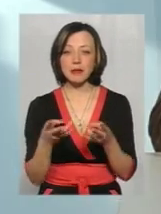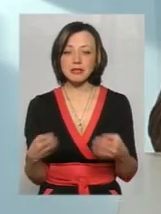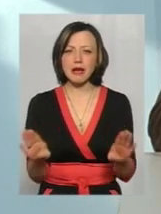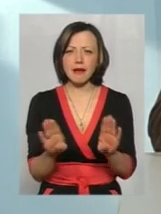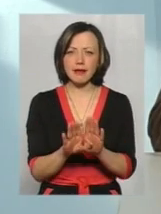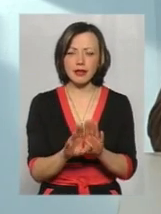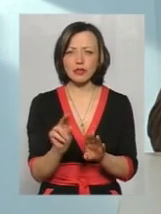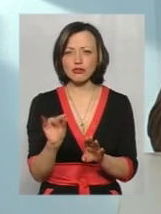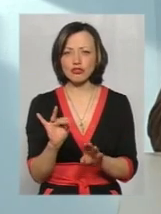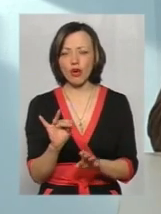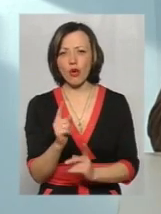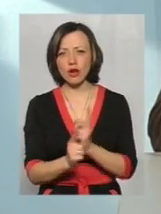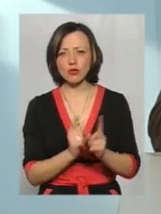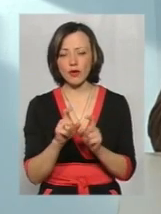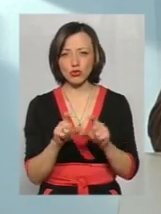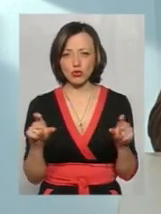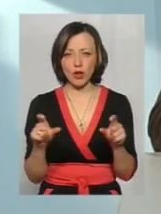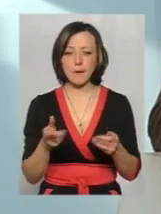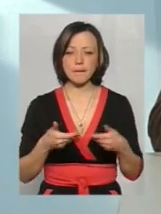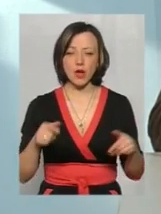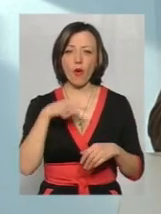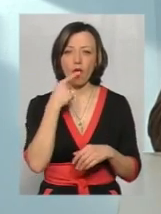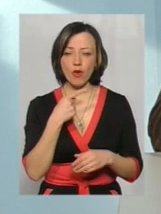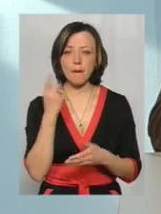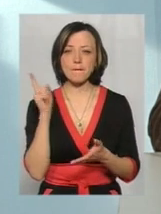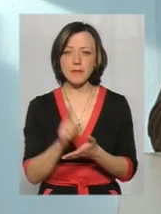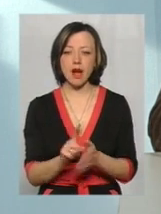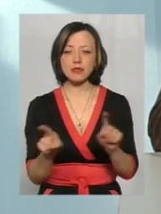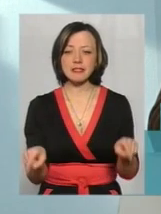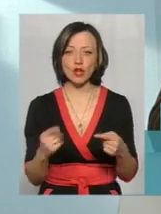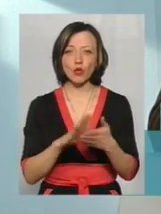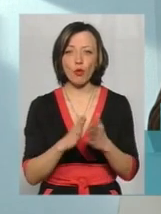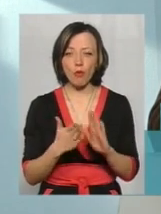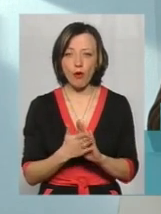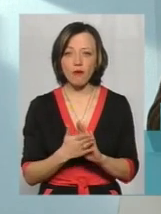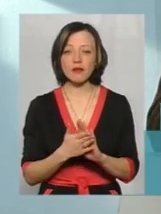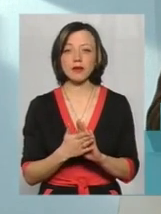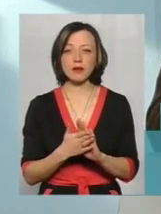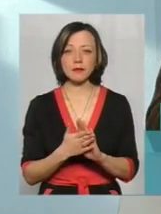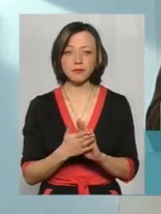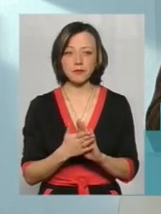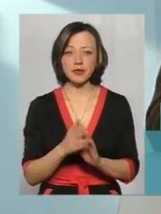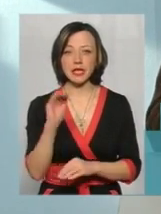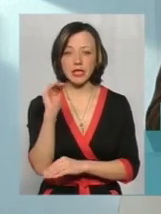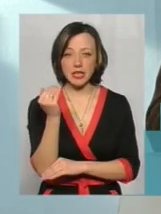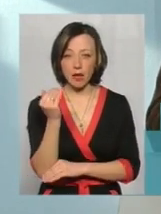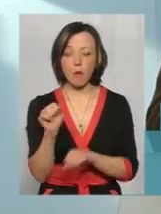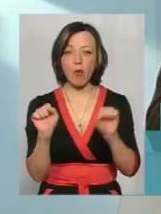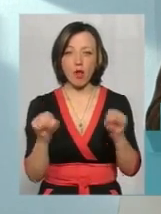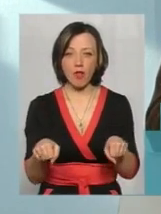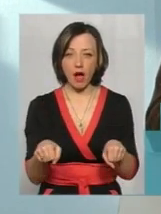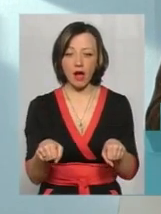закрити там чи реорганізувати школу. Ми говоримо, що маємо створити умови для того, щоб дитина